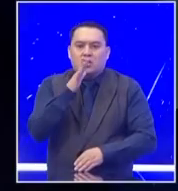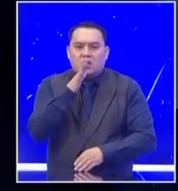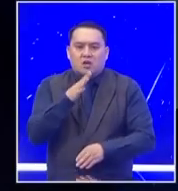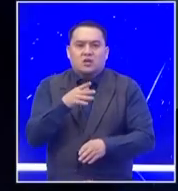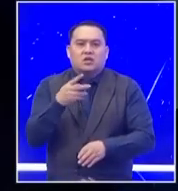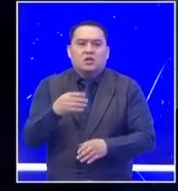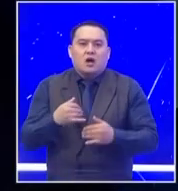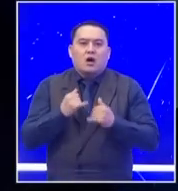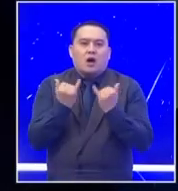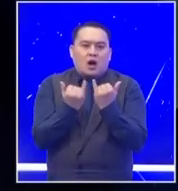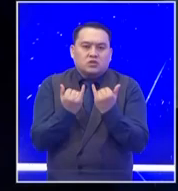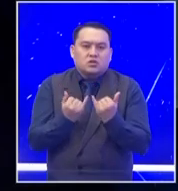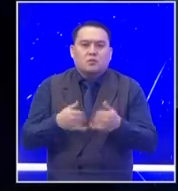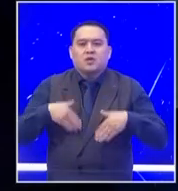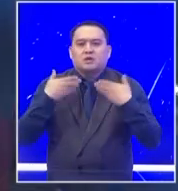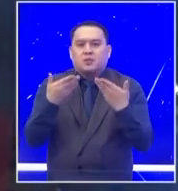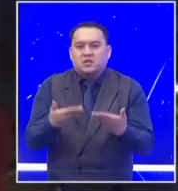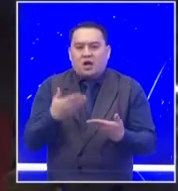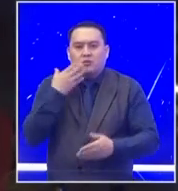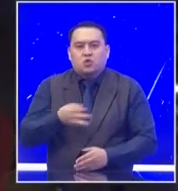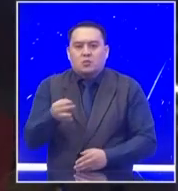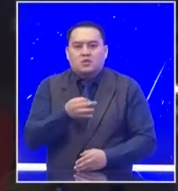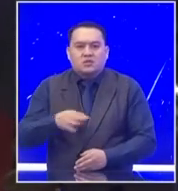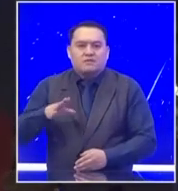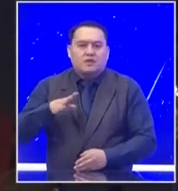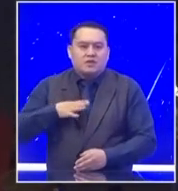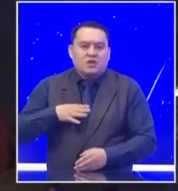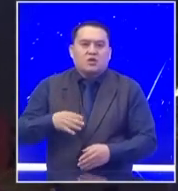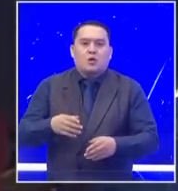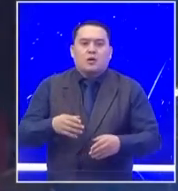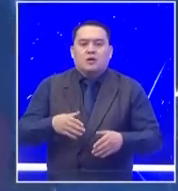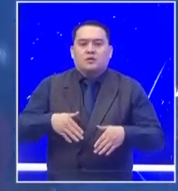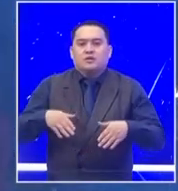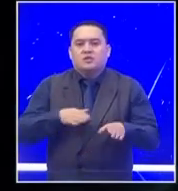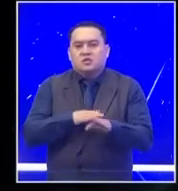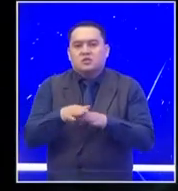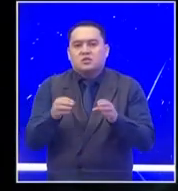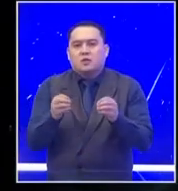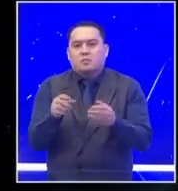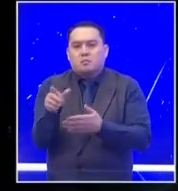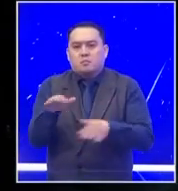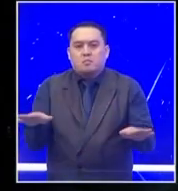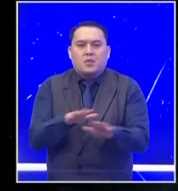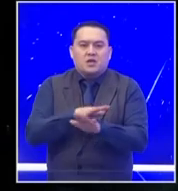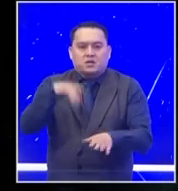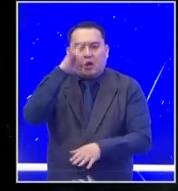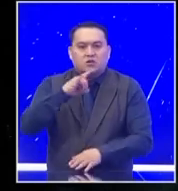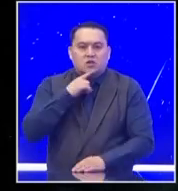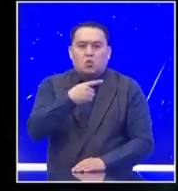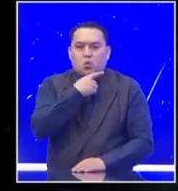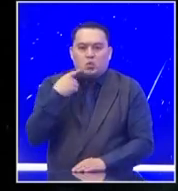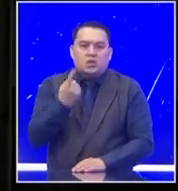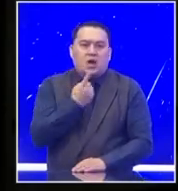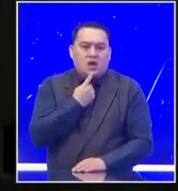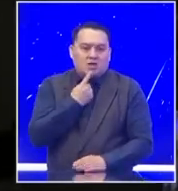исполнилось 40 лет. Для гостей представитель Алматинской областной филармонии Суинбая исполнил десятки песен на казахском и русском языках.